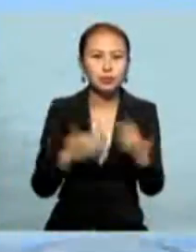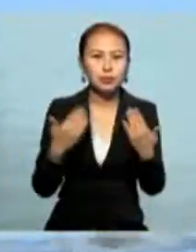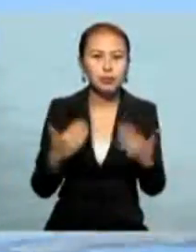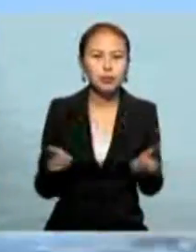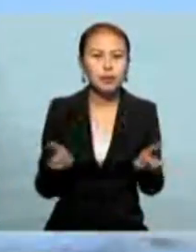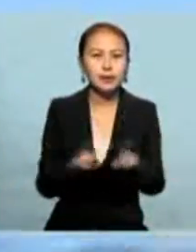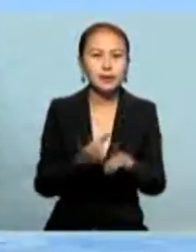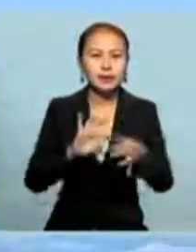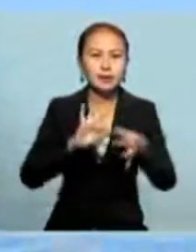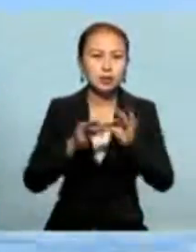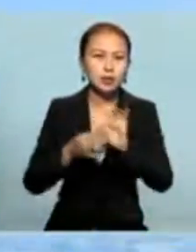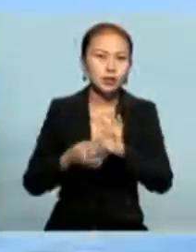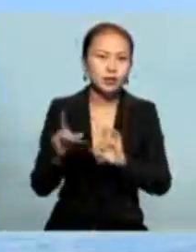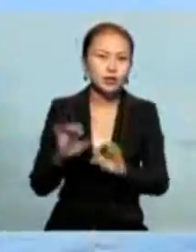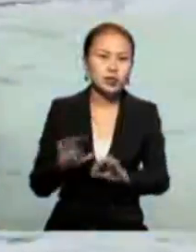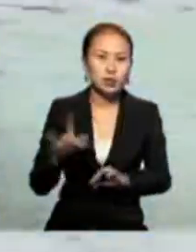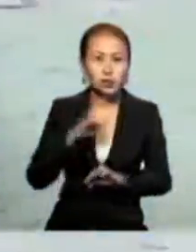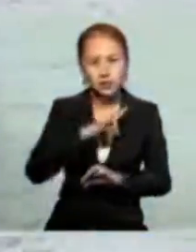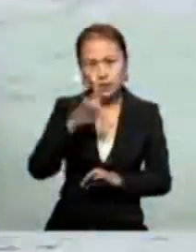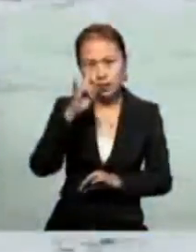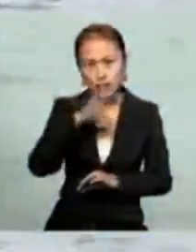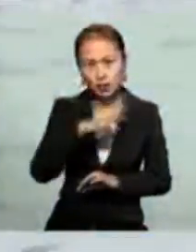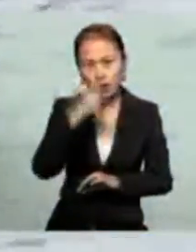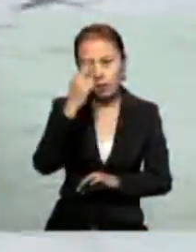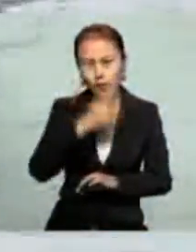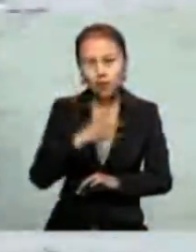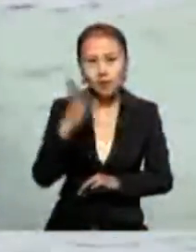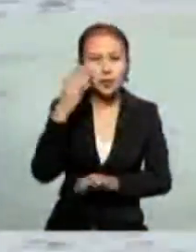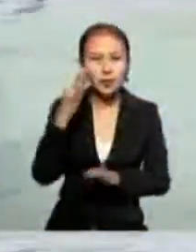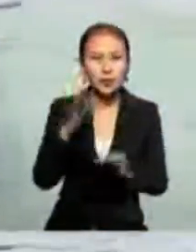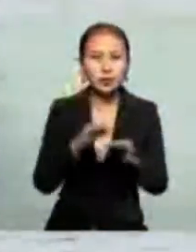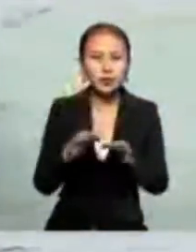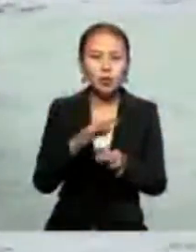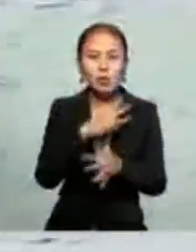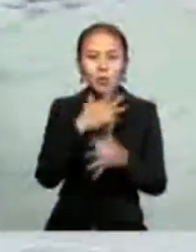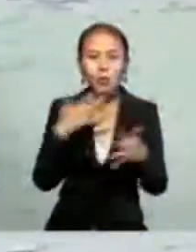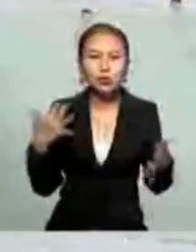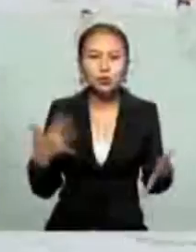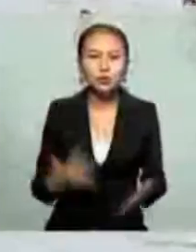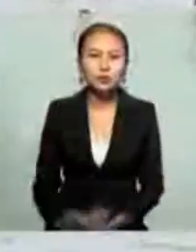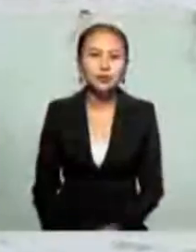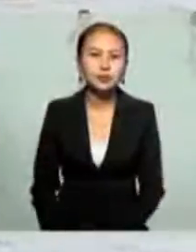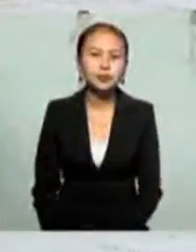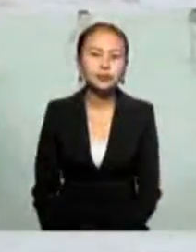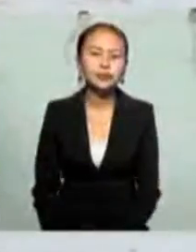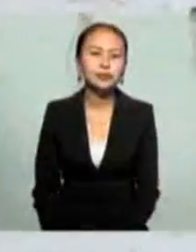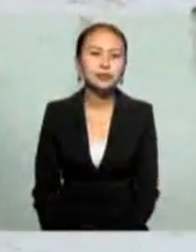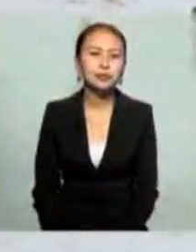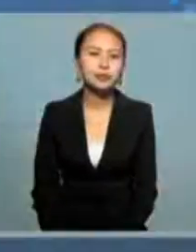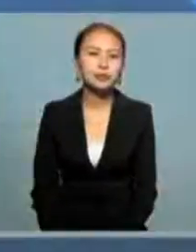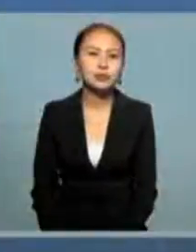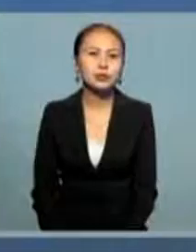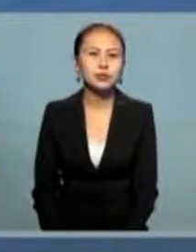құтқарушылар. Мұндай деректер әсіресе Шығыс Қазақстан, Ақмола және Алматы облыстарында көп тіркелген.